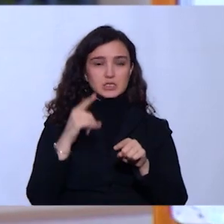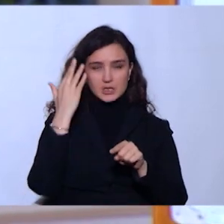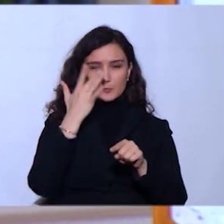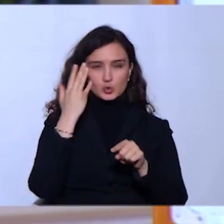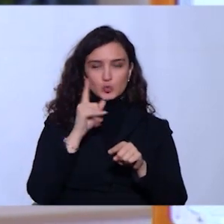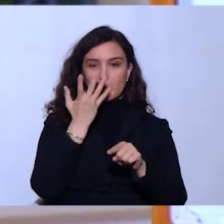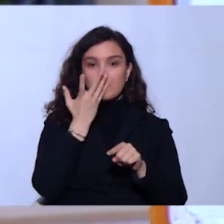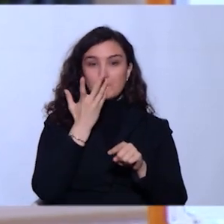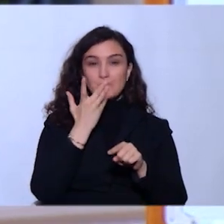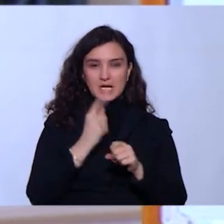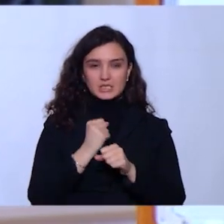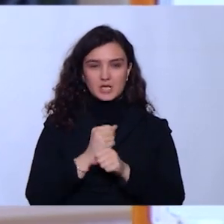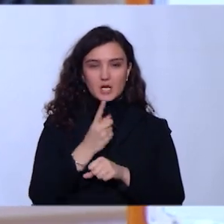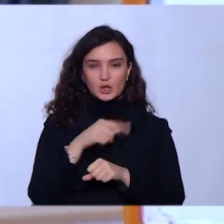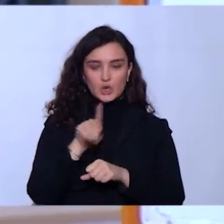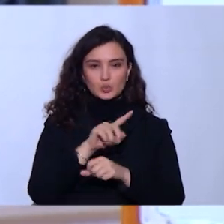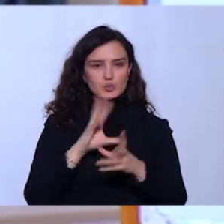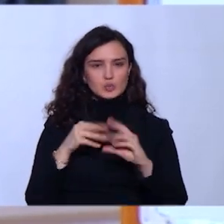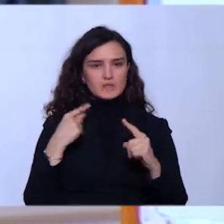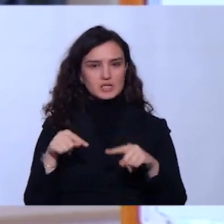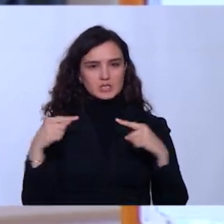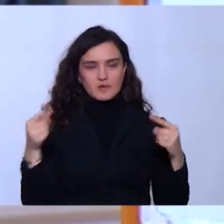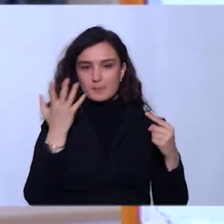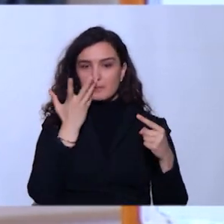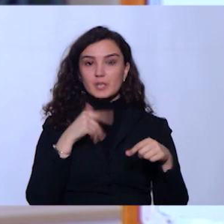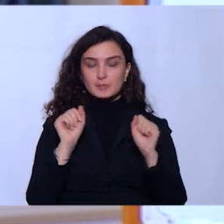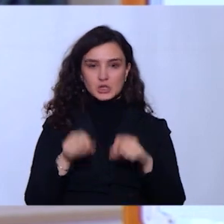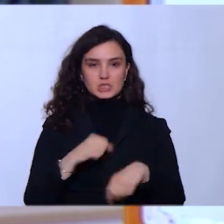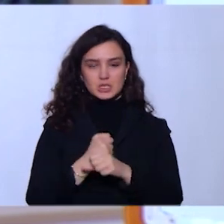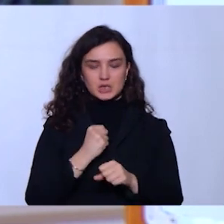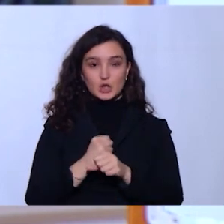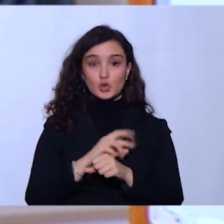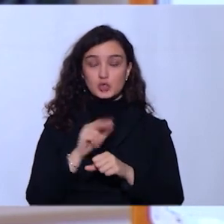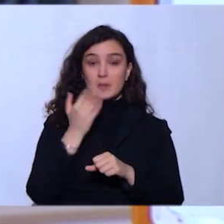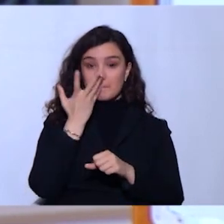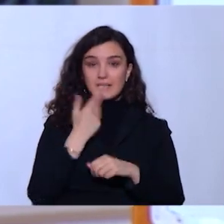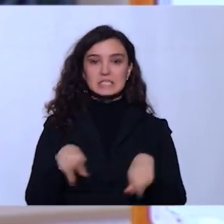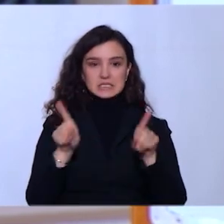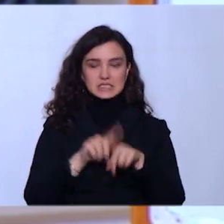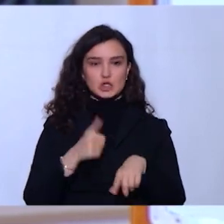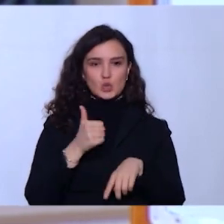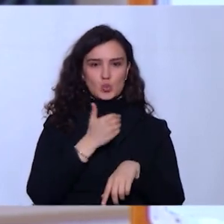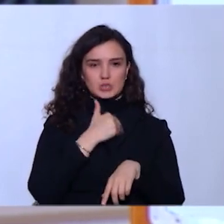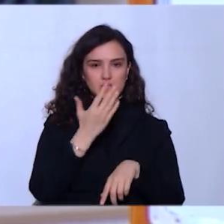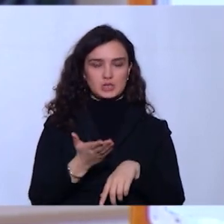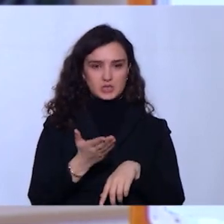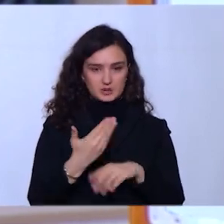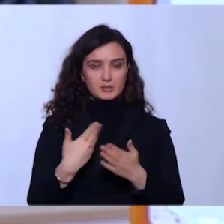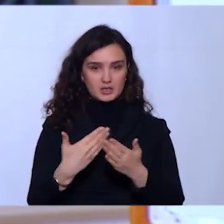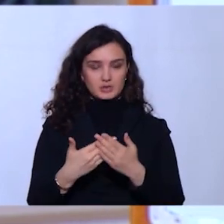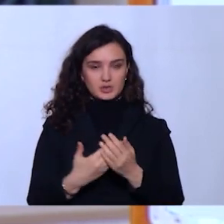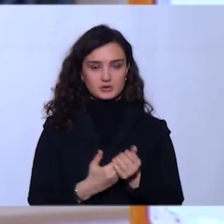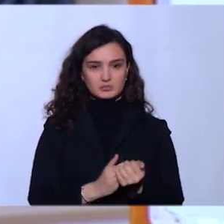რომ ფერადი გააკეთოთ. აი სულ სხვადასხვა ფერები შეგიძლიათ და ფერიც ისეთი როგორიც